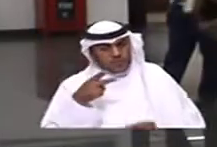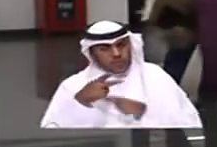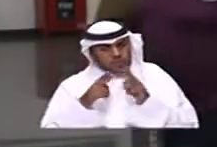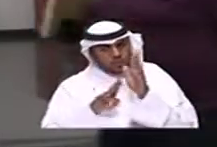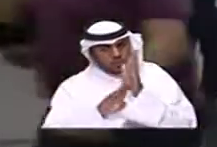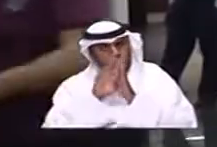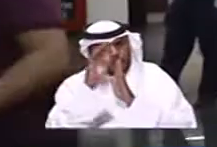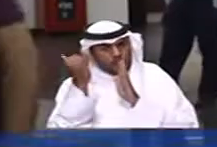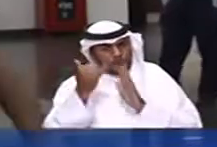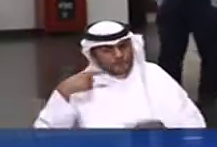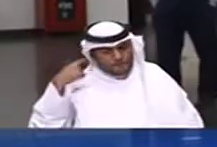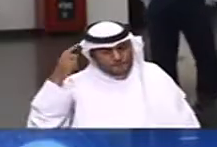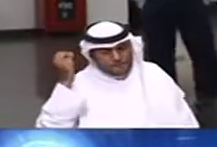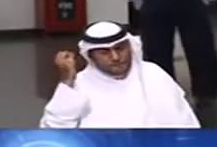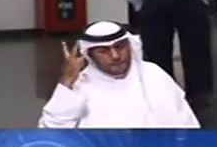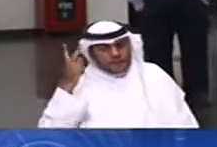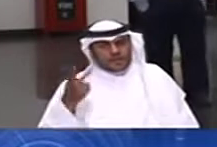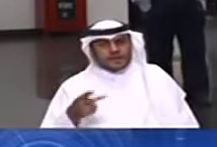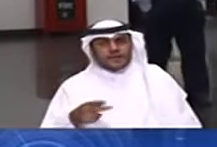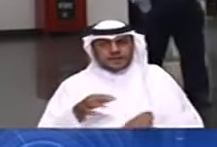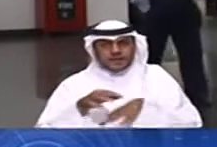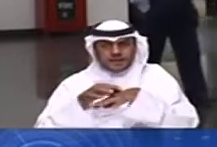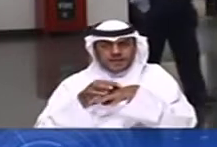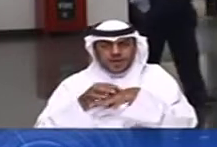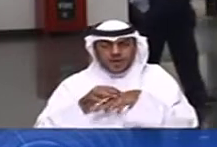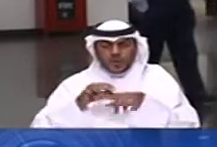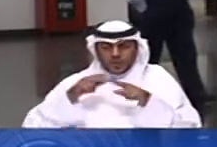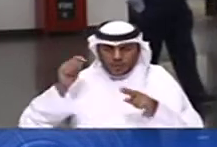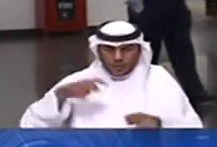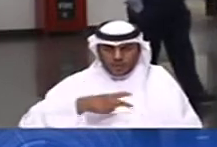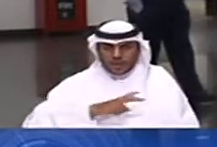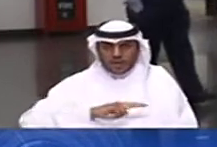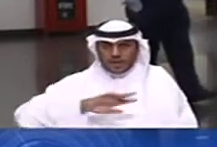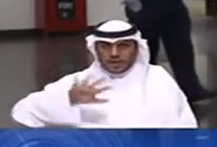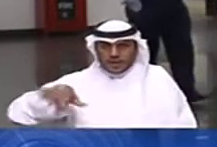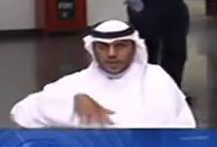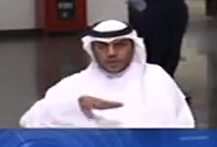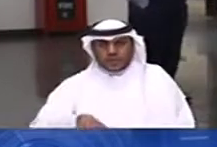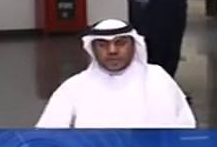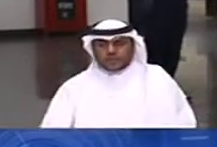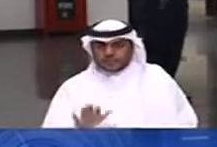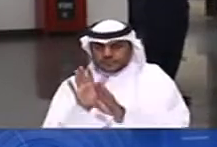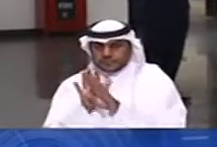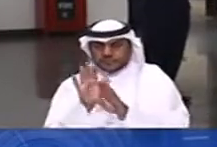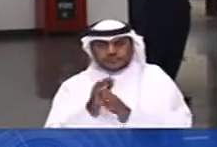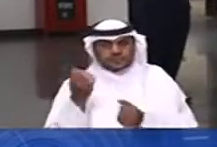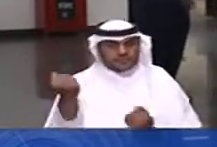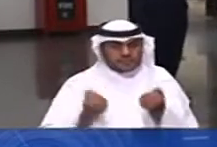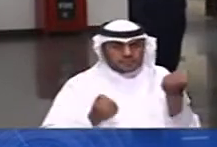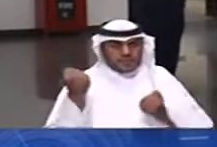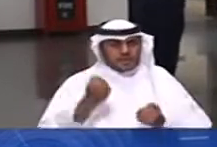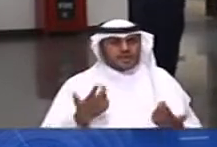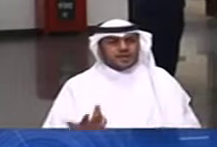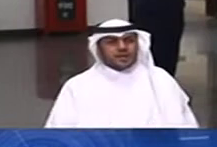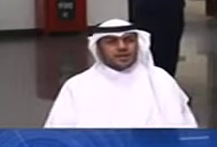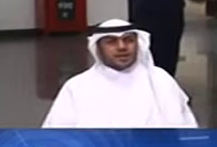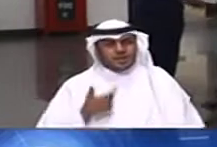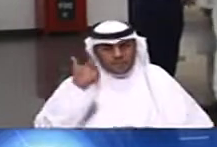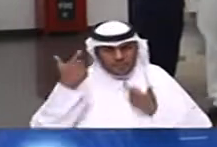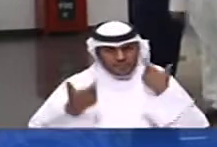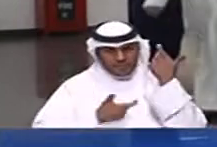والخدمات المقدمة للجمهور والمواطنين والمقيمين، سواء من تطوير عملية الحوادث والفحص الفني وتطوير من مركبات